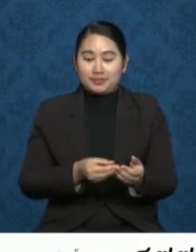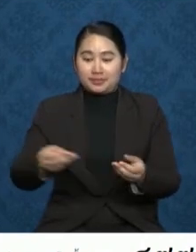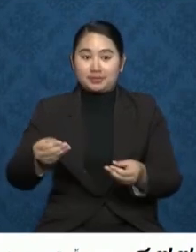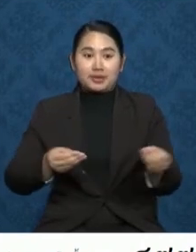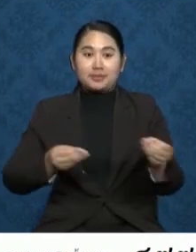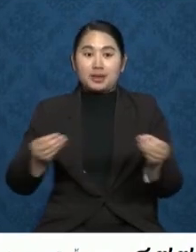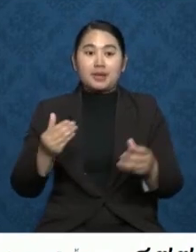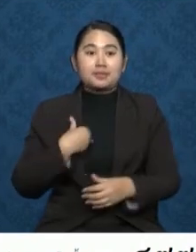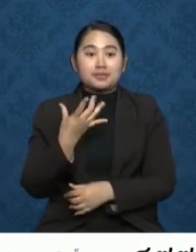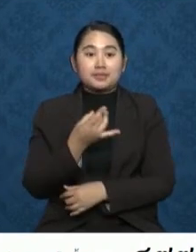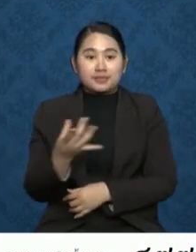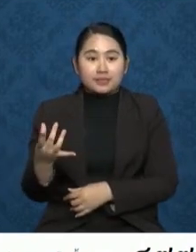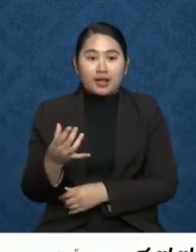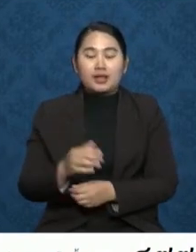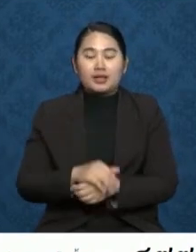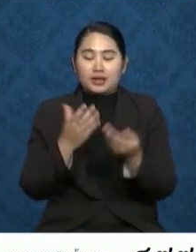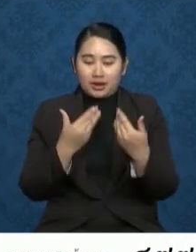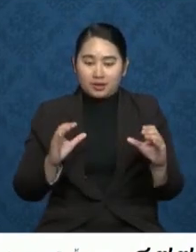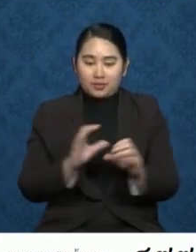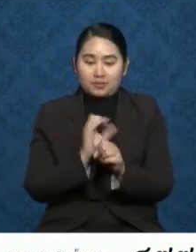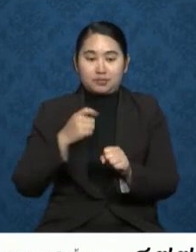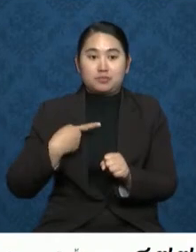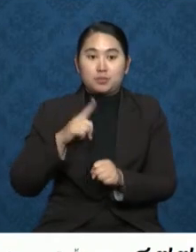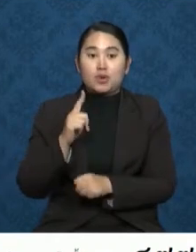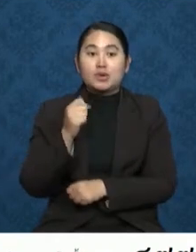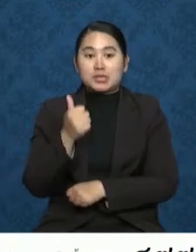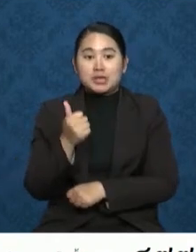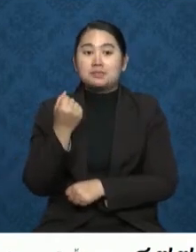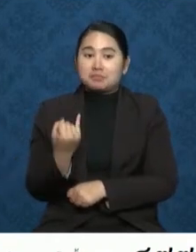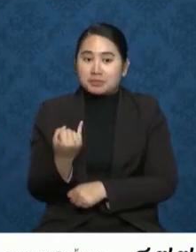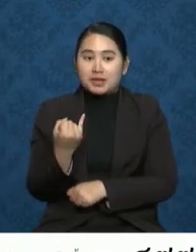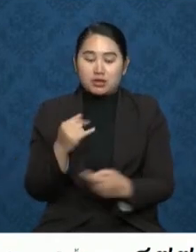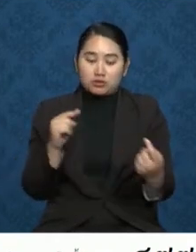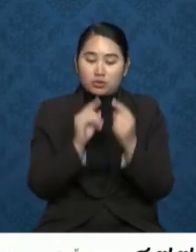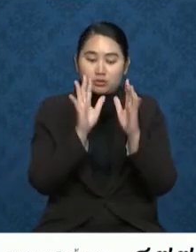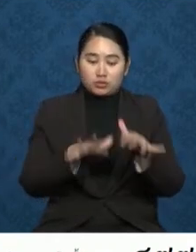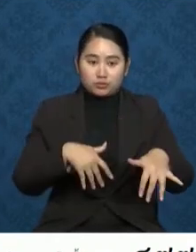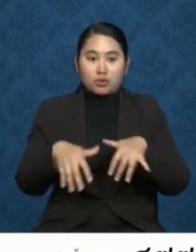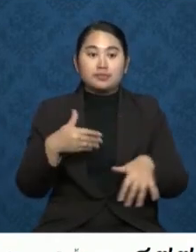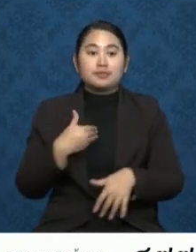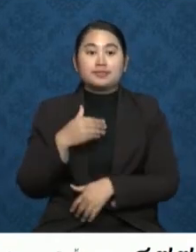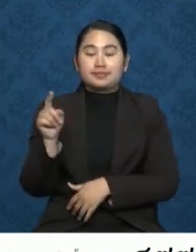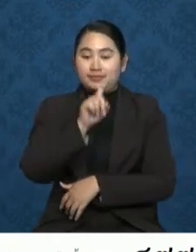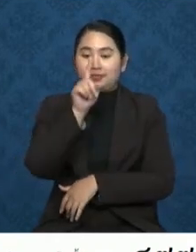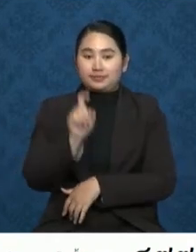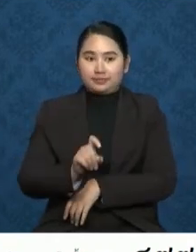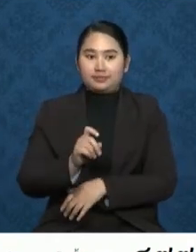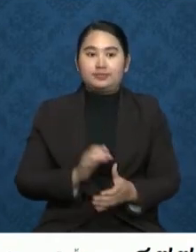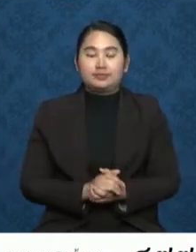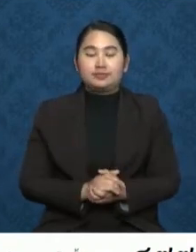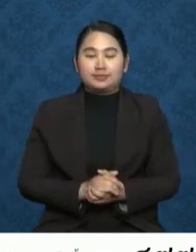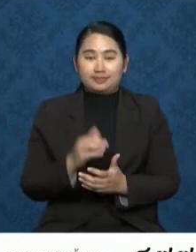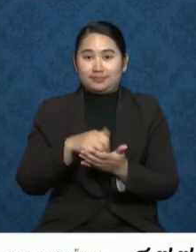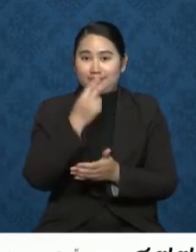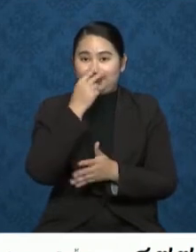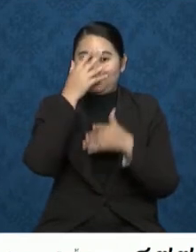มั่นคงอะไรบ้างและมันเกิดผลลัพธ์ที่ตอบสนองต่อเป้าหมายความมั่นคงของพี่น้องประชาชนหรือไม่เพียงใดแง่มุมนี้เองครับ